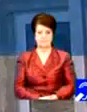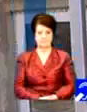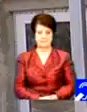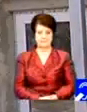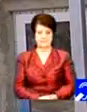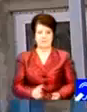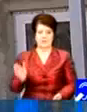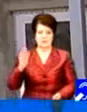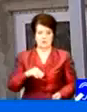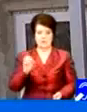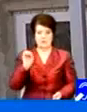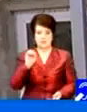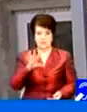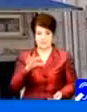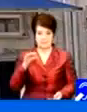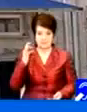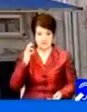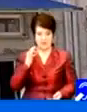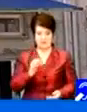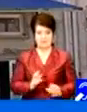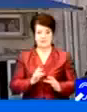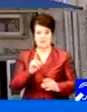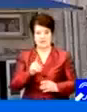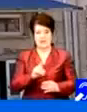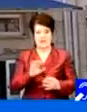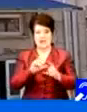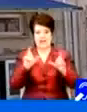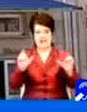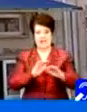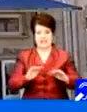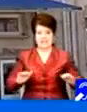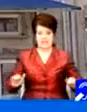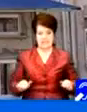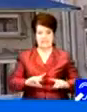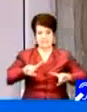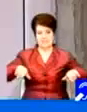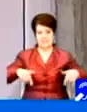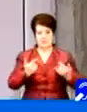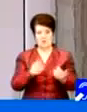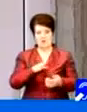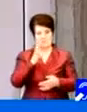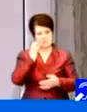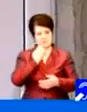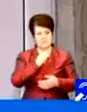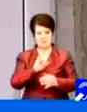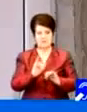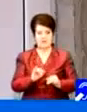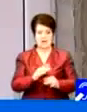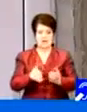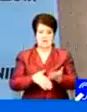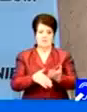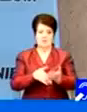După 15 ani în care a stat în paragină, grădinița din satul Geamăna a prins din nou viață. Clădirea a fost renovată cu